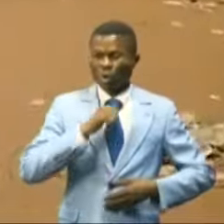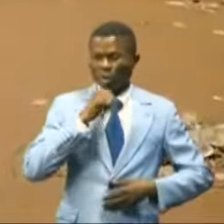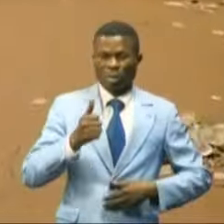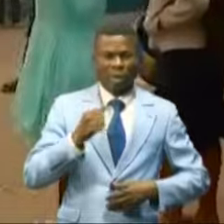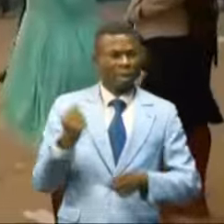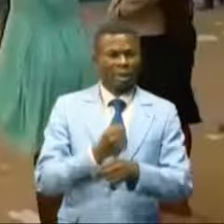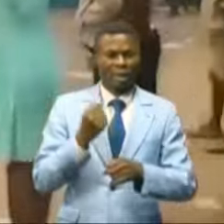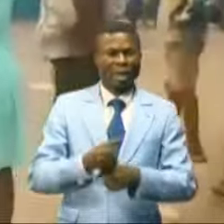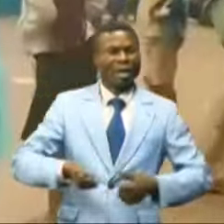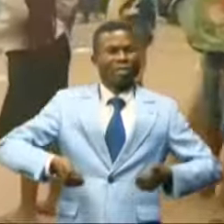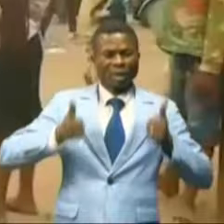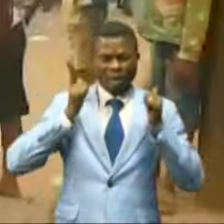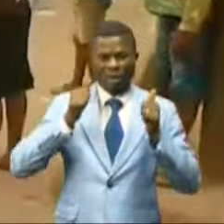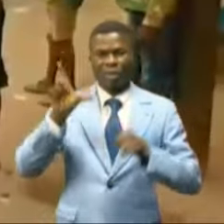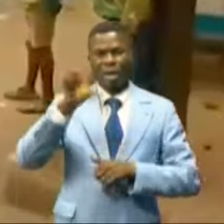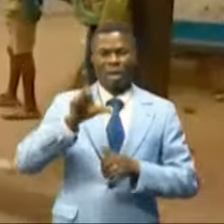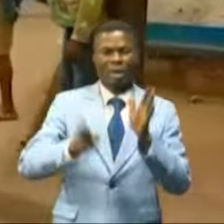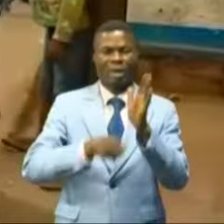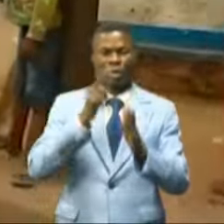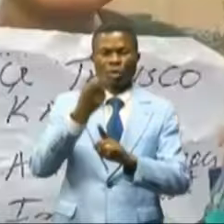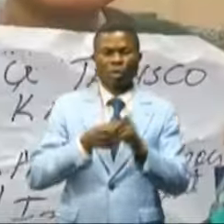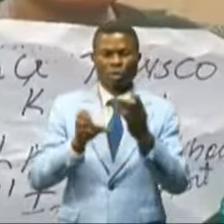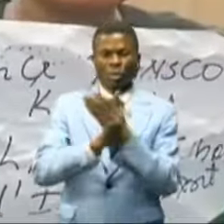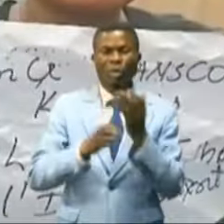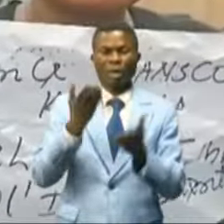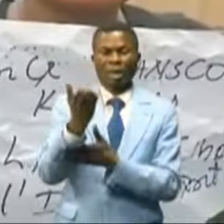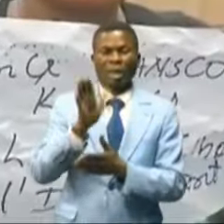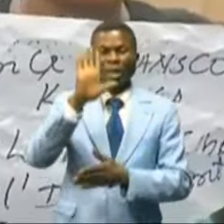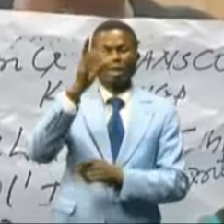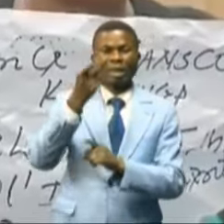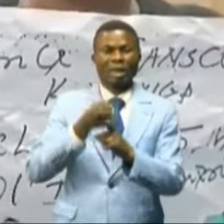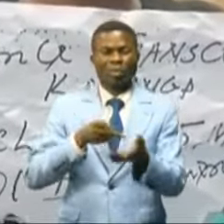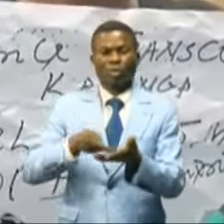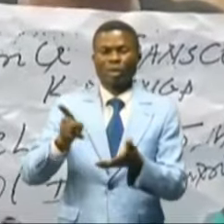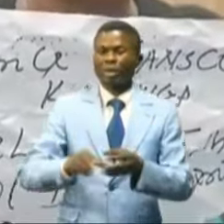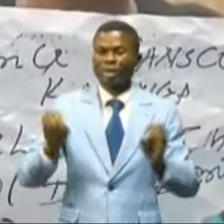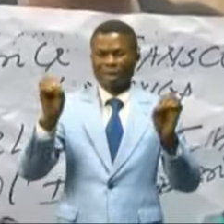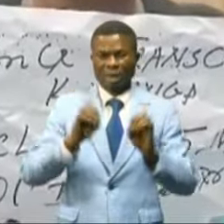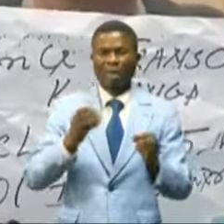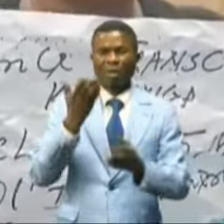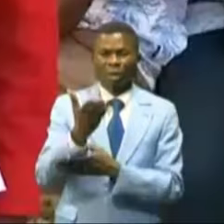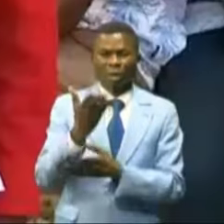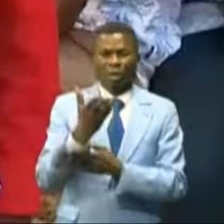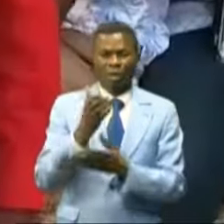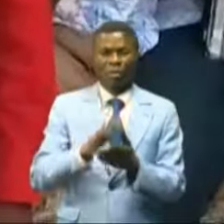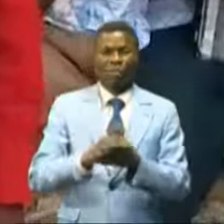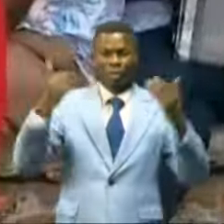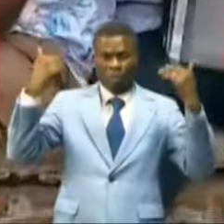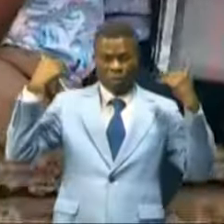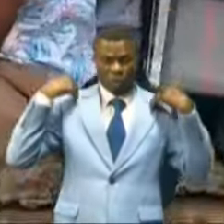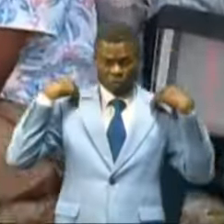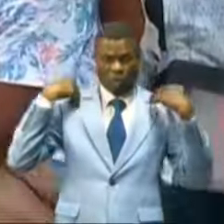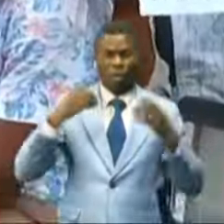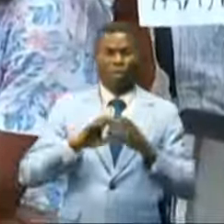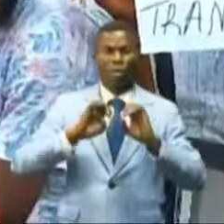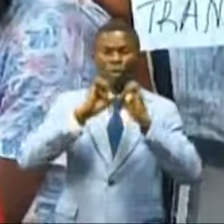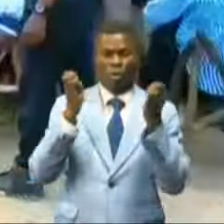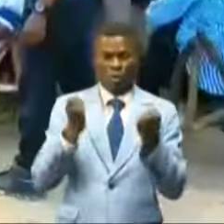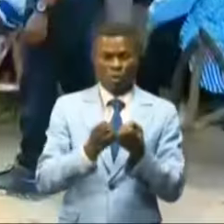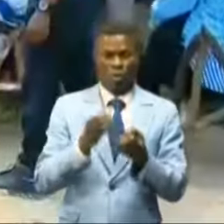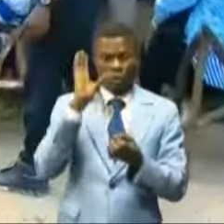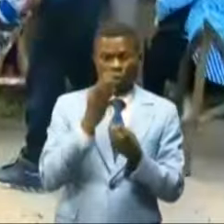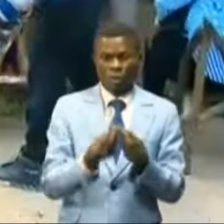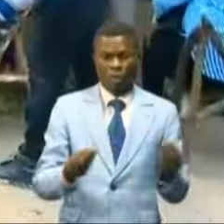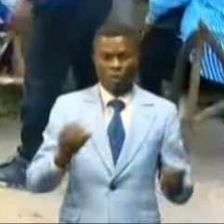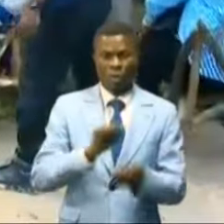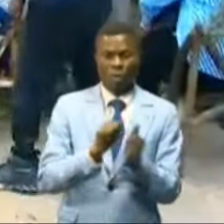ce lundi 12 août 2024, réclamant 5 mois d'impayement. Ils demandent aux autorités de suivre minutieusement cette situation pour